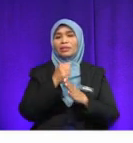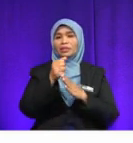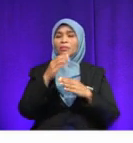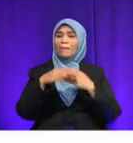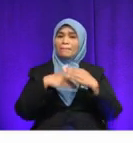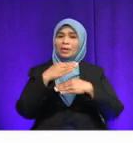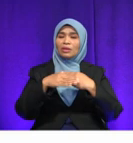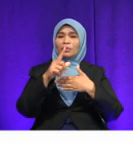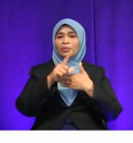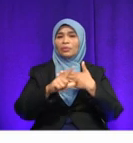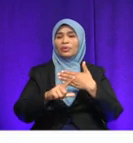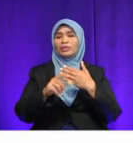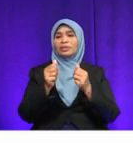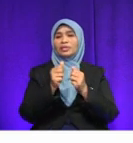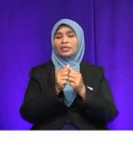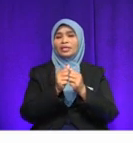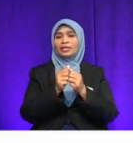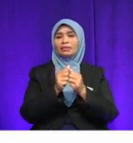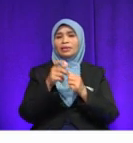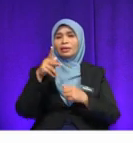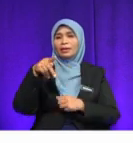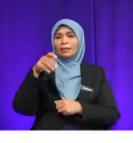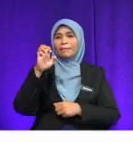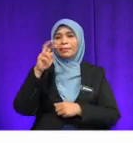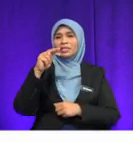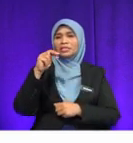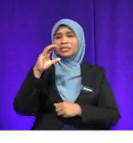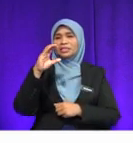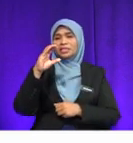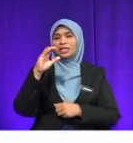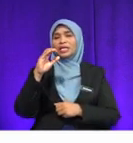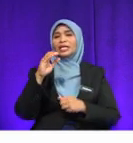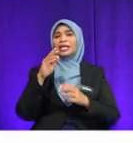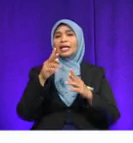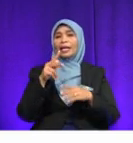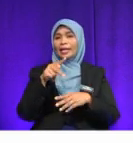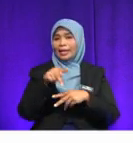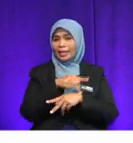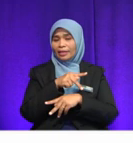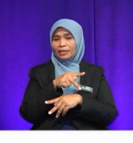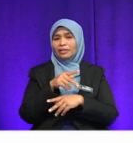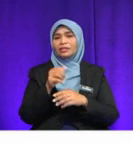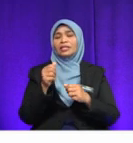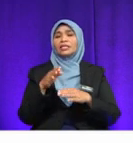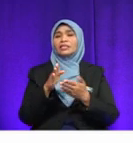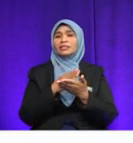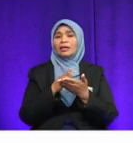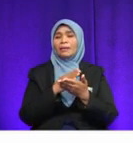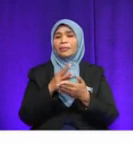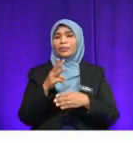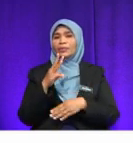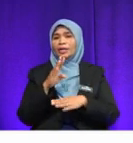dengan perca kain nah zaman Nabi dulu baca percerailah ya dan kemudian dia menyapu air ke atasnya balutan dan mandi